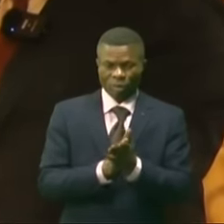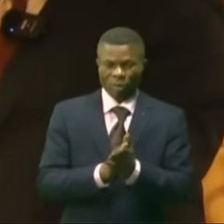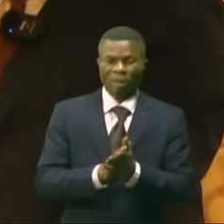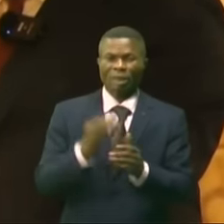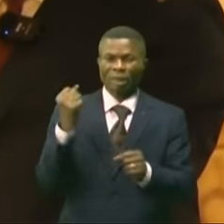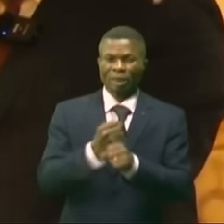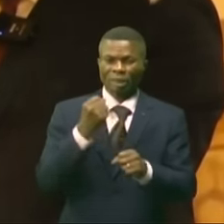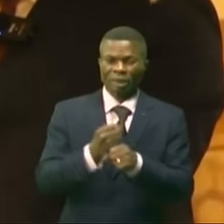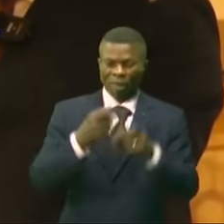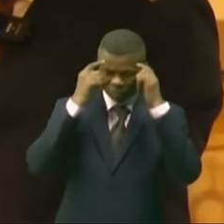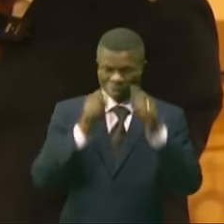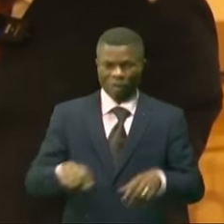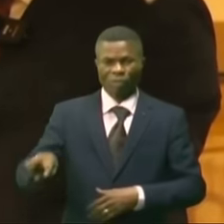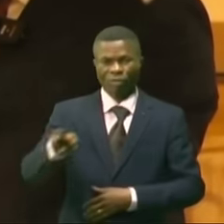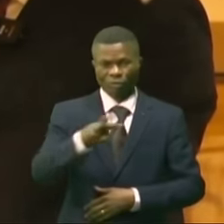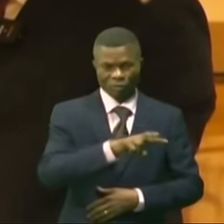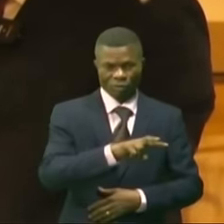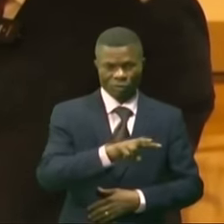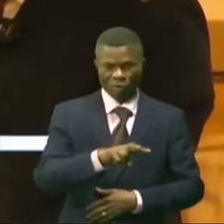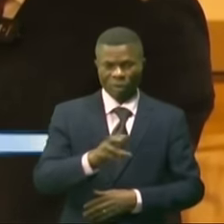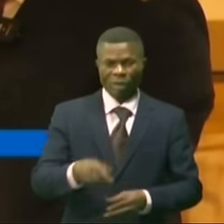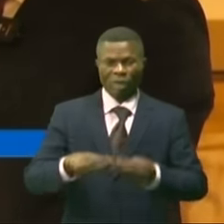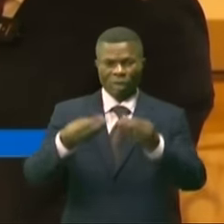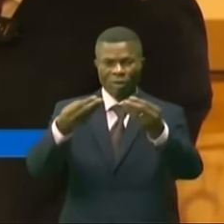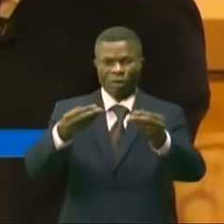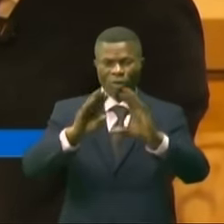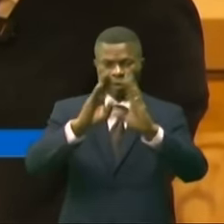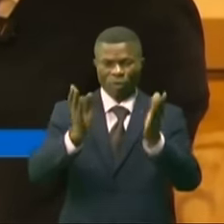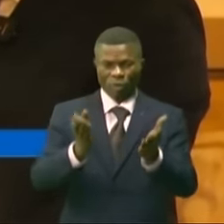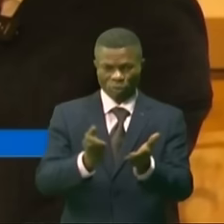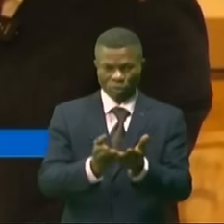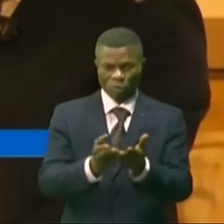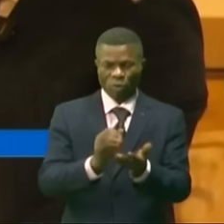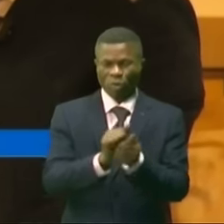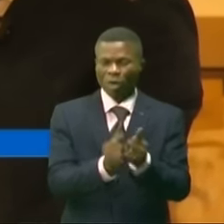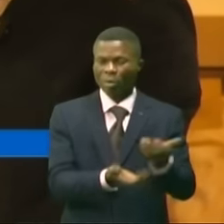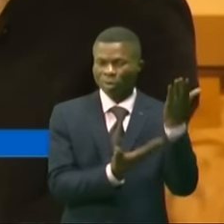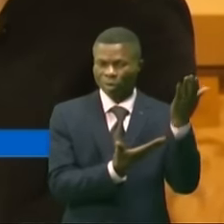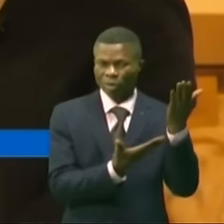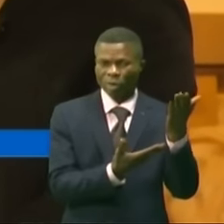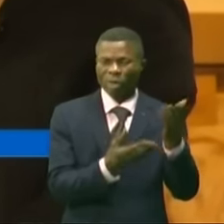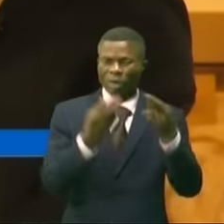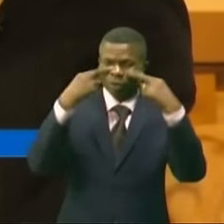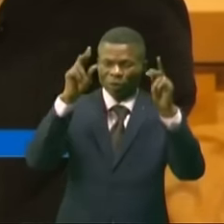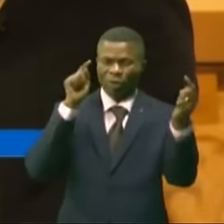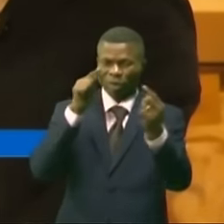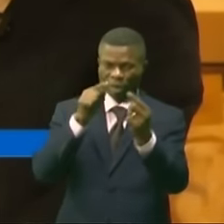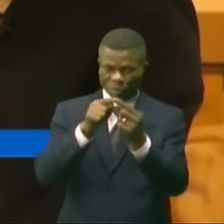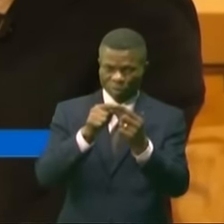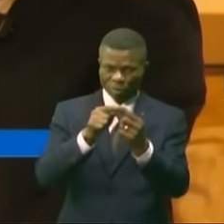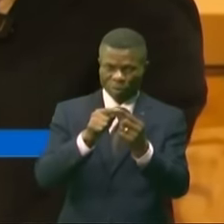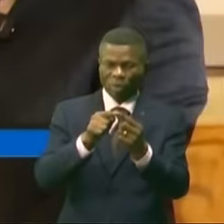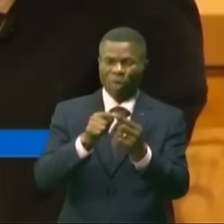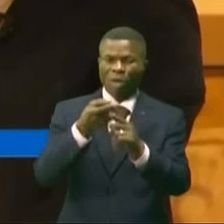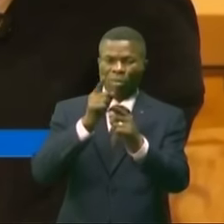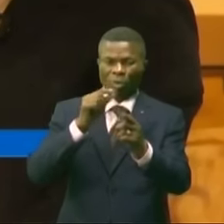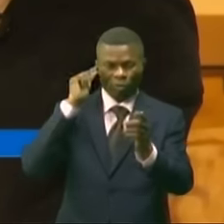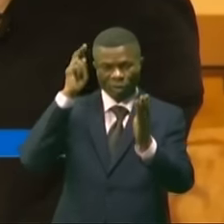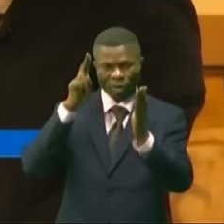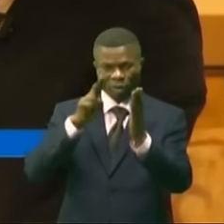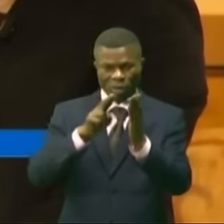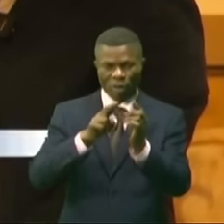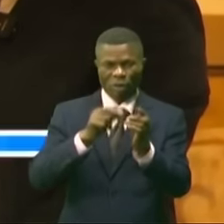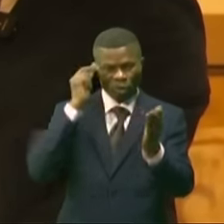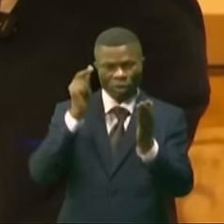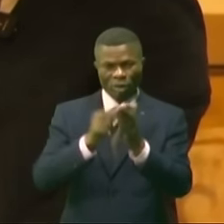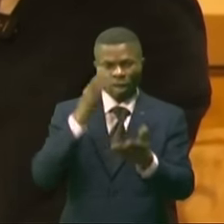votre détermination à m'apporter toute la collaboration nécessaire pour l'atteintre des objectifs fixés par le gouvernement dans le casad